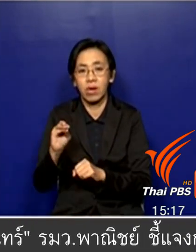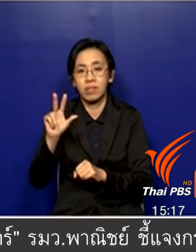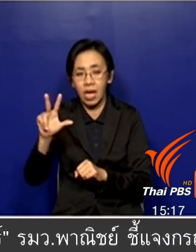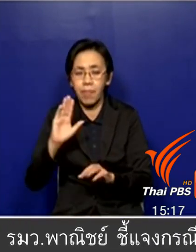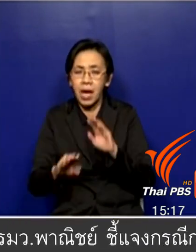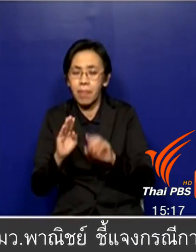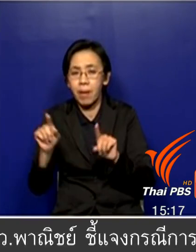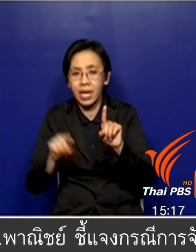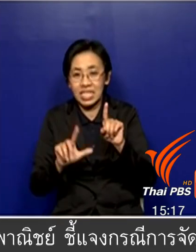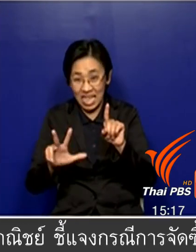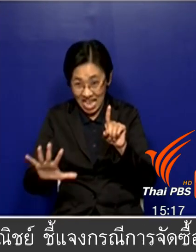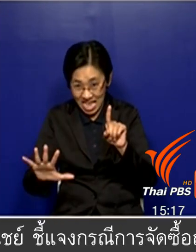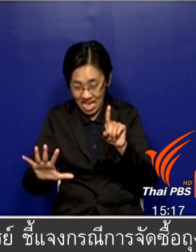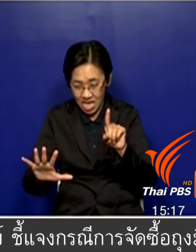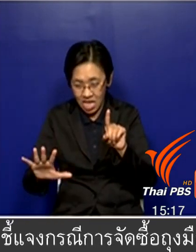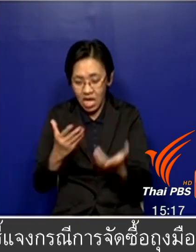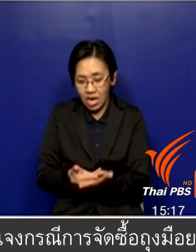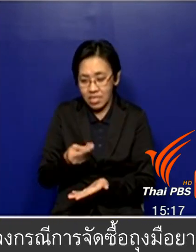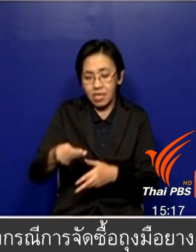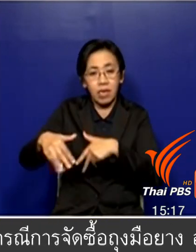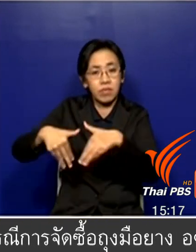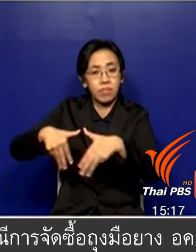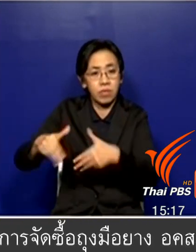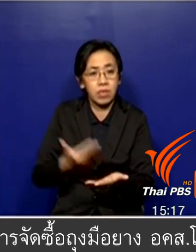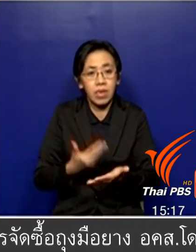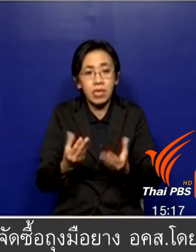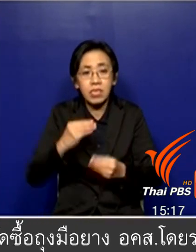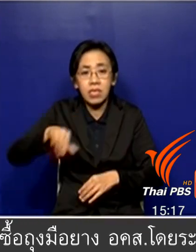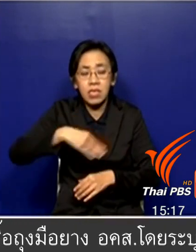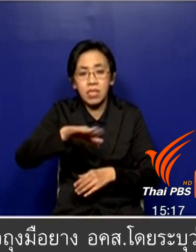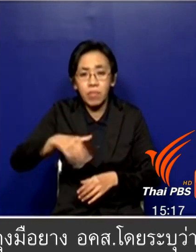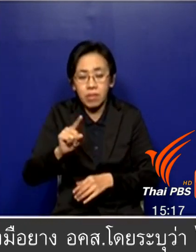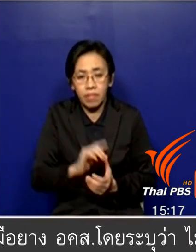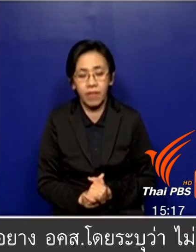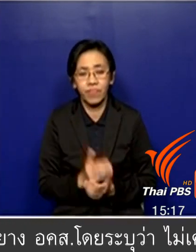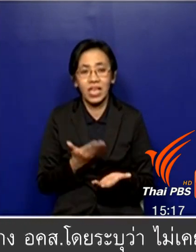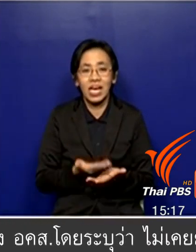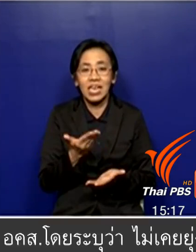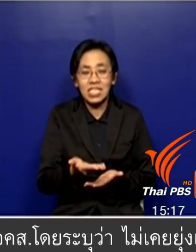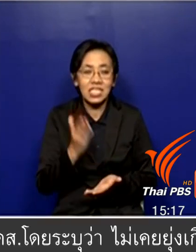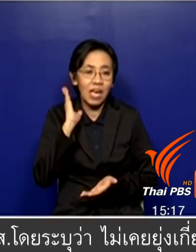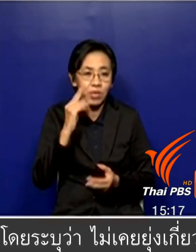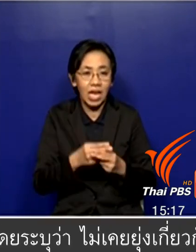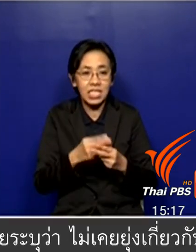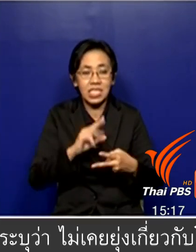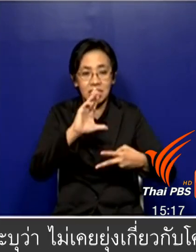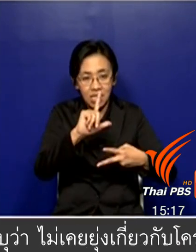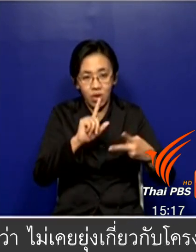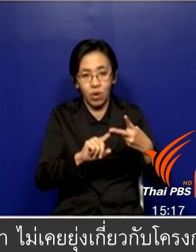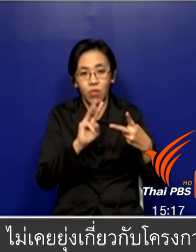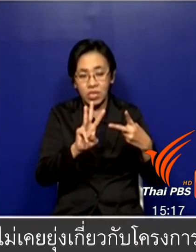นครัที่ตกถึมอชาวบ้านเพรในจำนวการซ้อที่ดนทั้หมดเนี่เป็นการซื้อดินจากในชัยโรษและในวุท panel